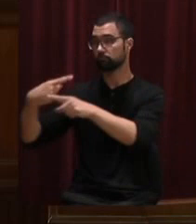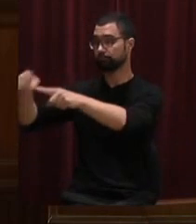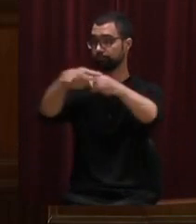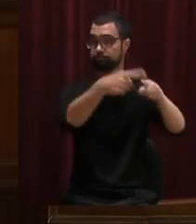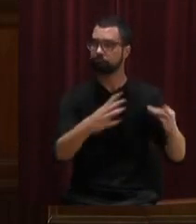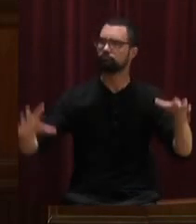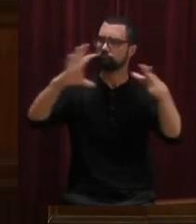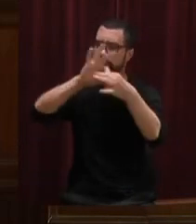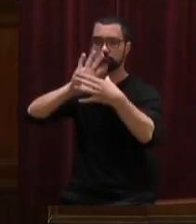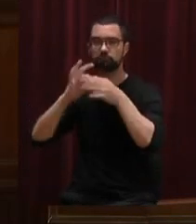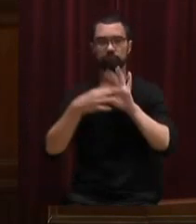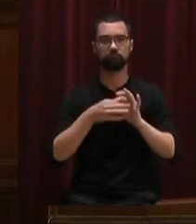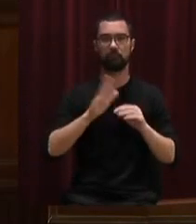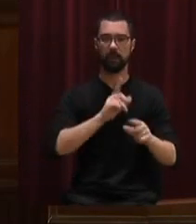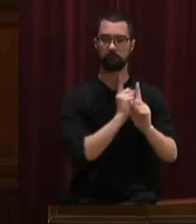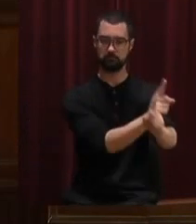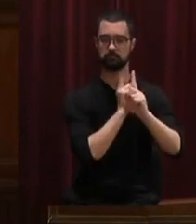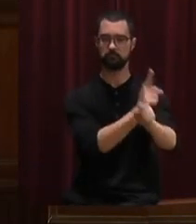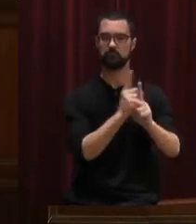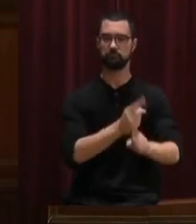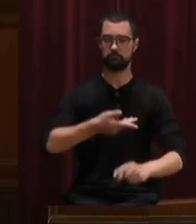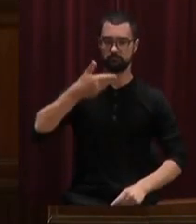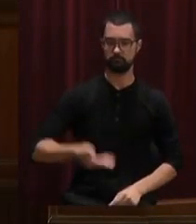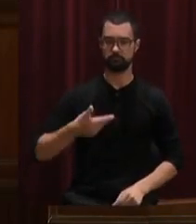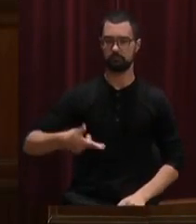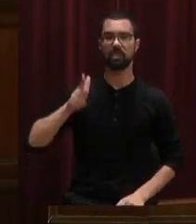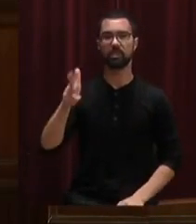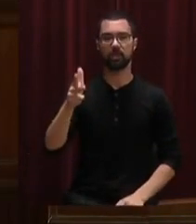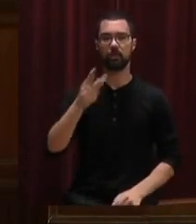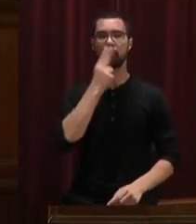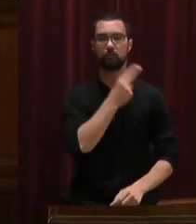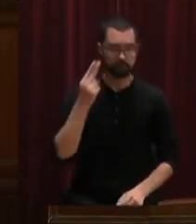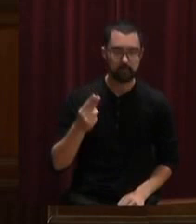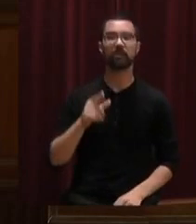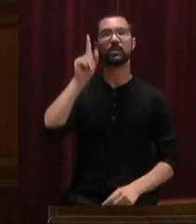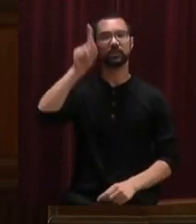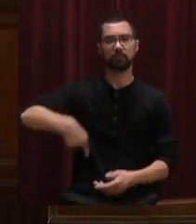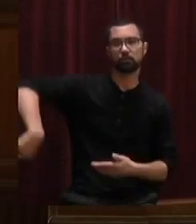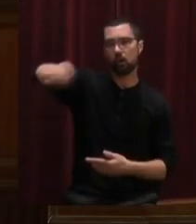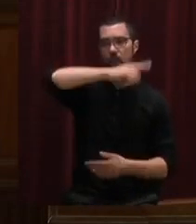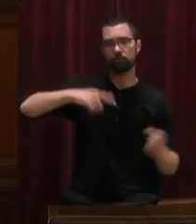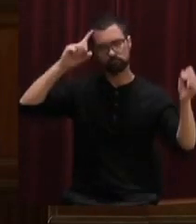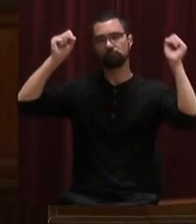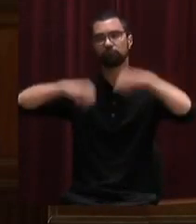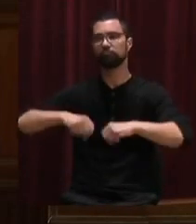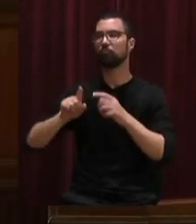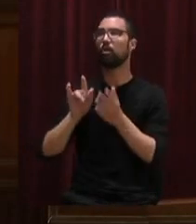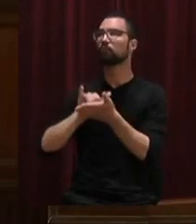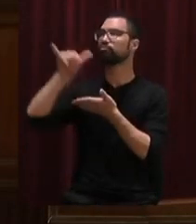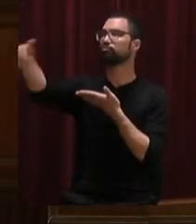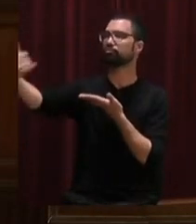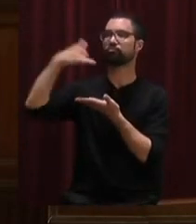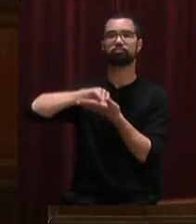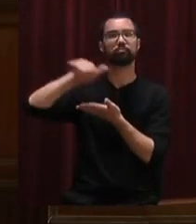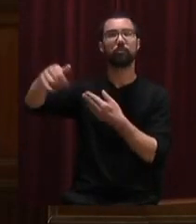així garantirem el dret a la mobilitat de les nostres ciutadanes i ciutadans. Només així aconseguirem entre totes les noves rutes directes d'avió amb